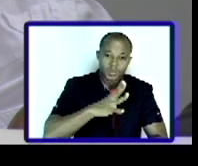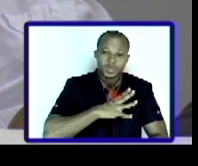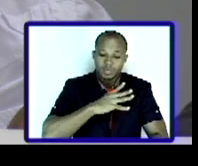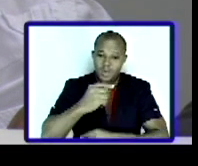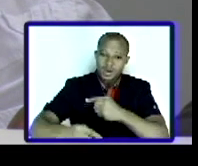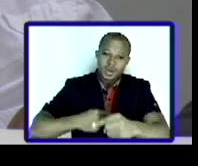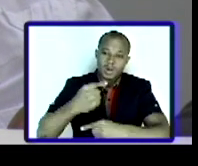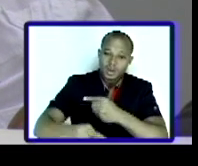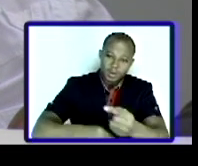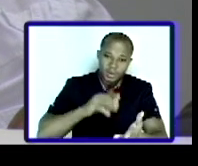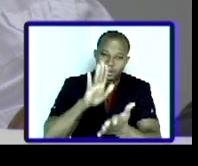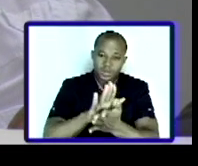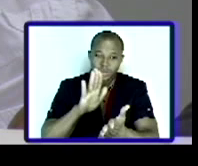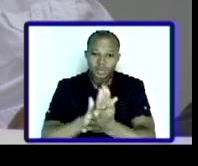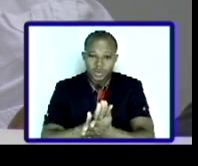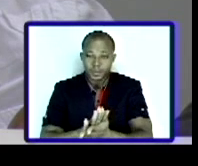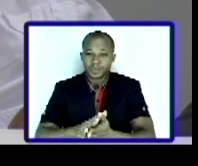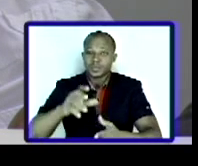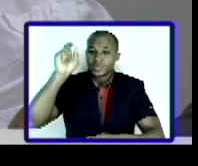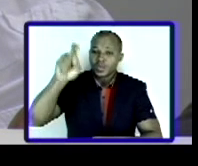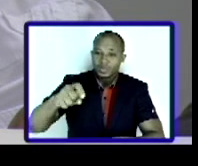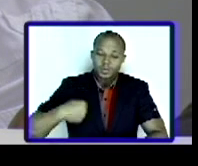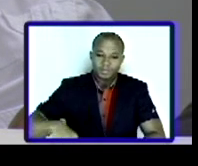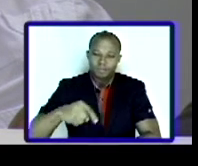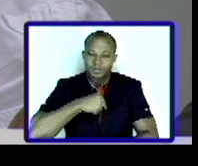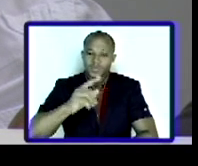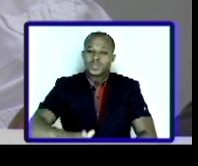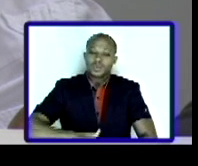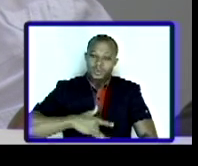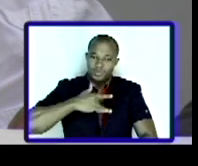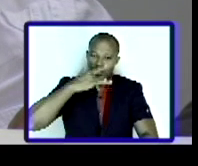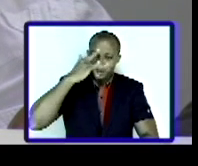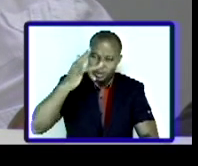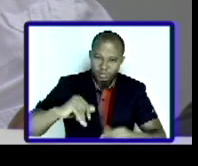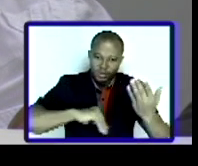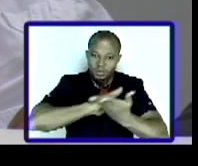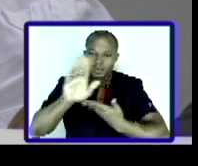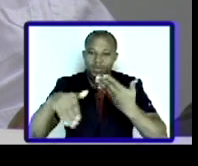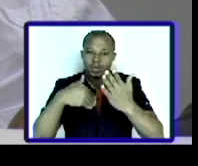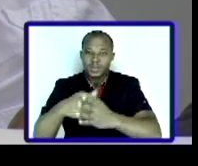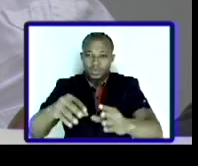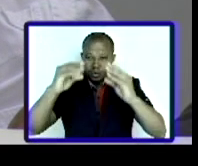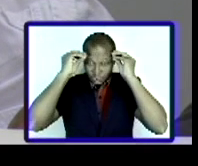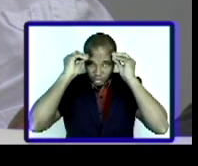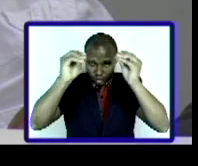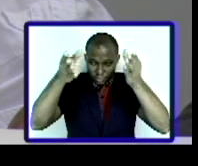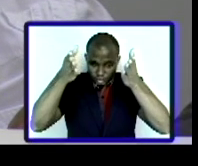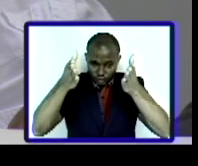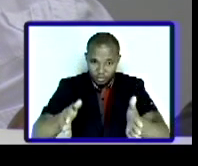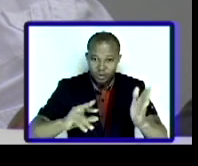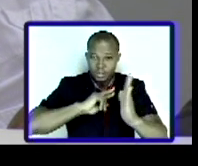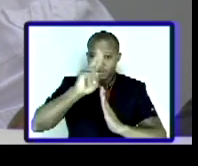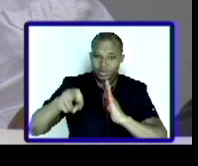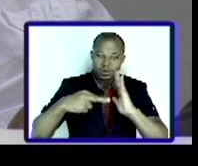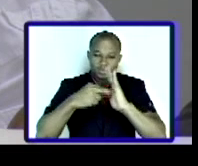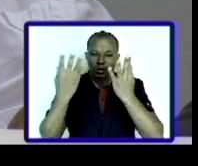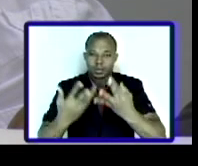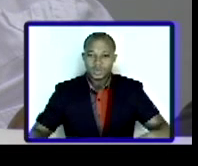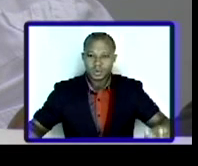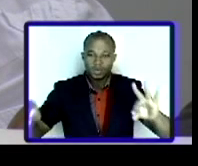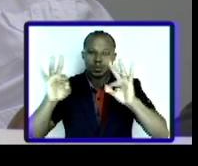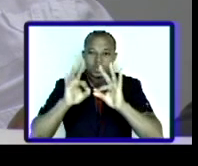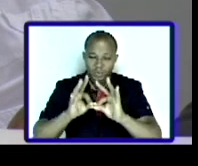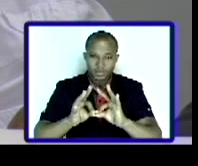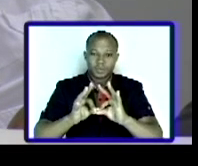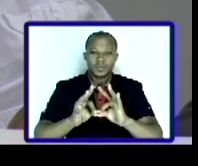à poursuivre ici est la sensibilisation du personnel enseignant, qui joue un rôle moteur